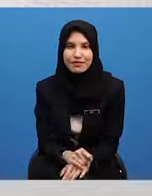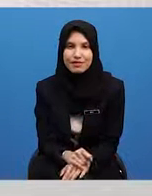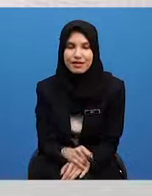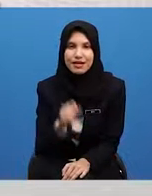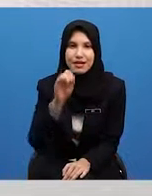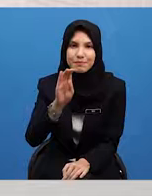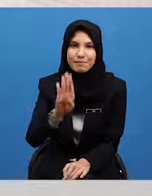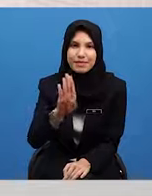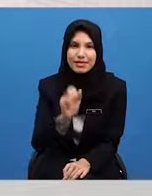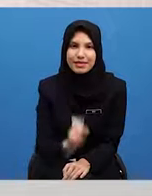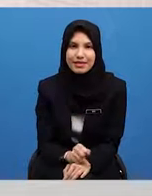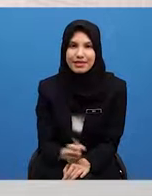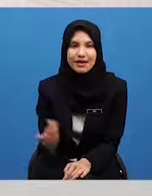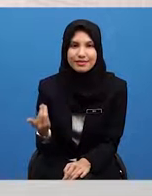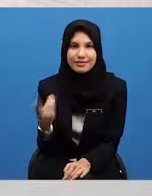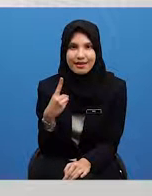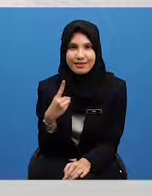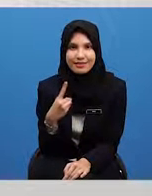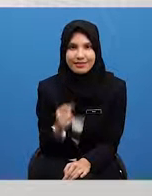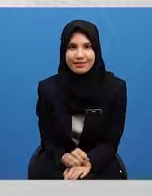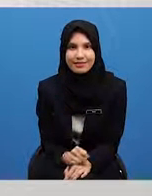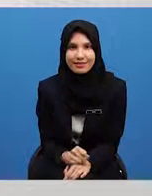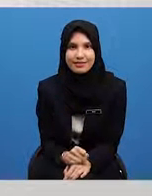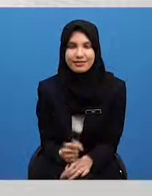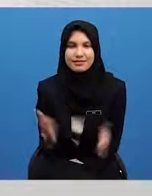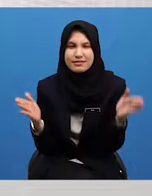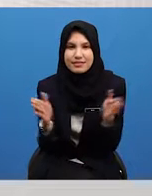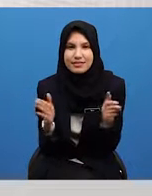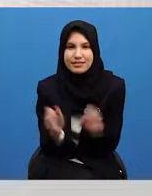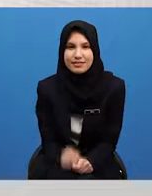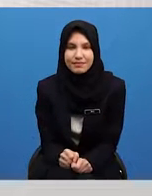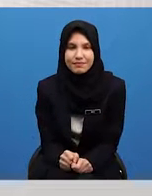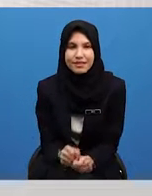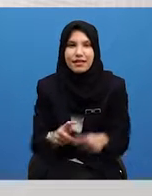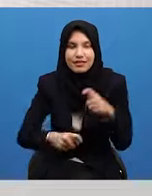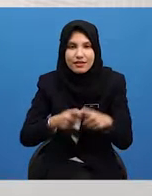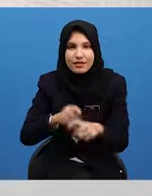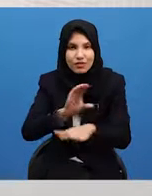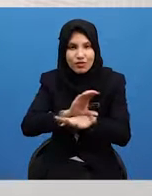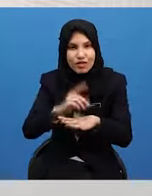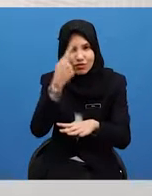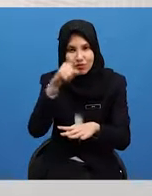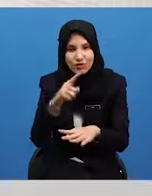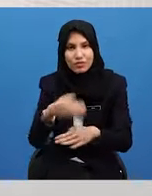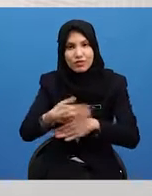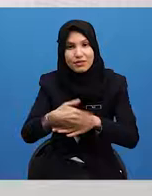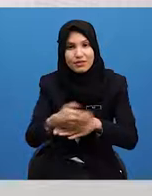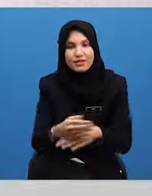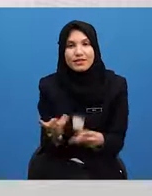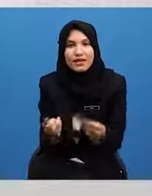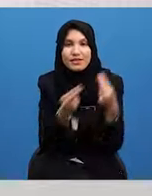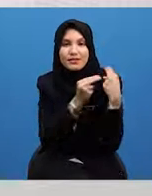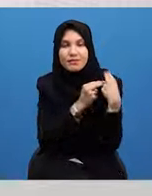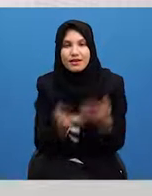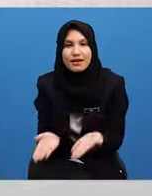B. Takal digunakan untuk memudahkan beban diangkat